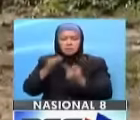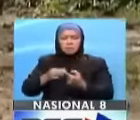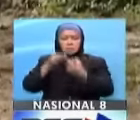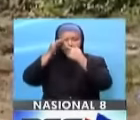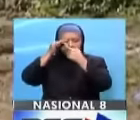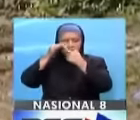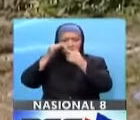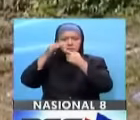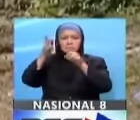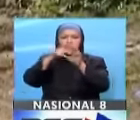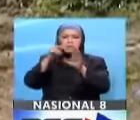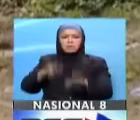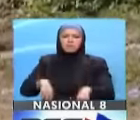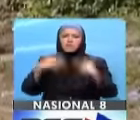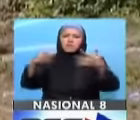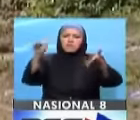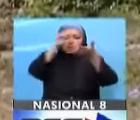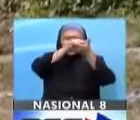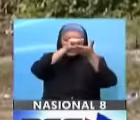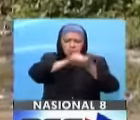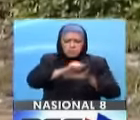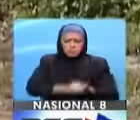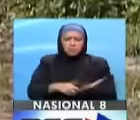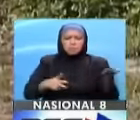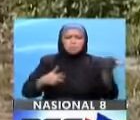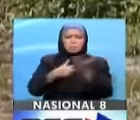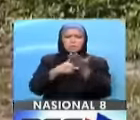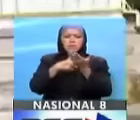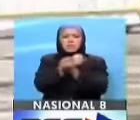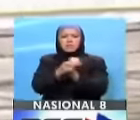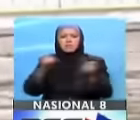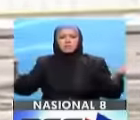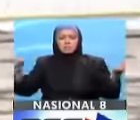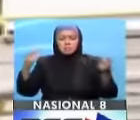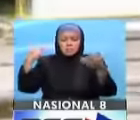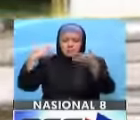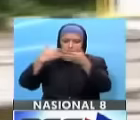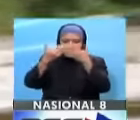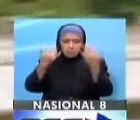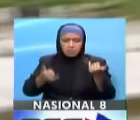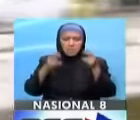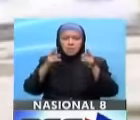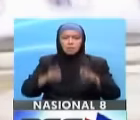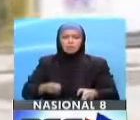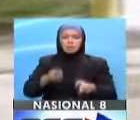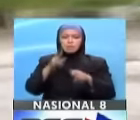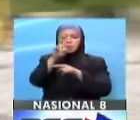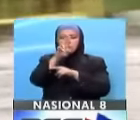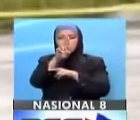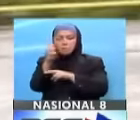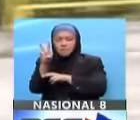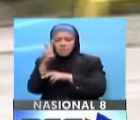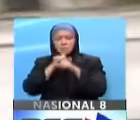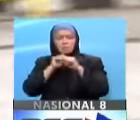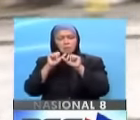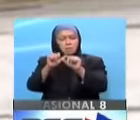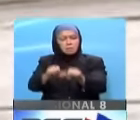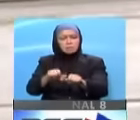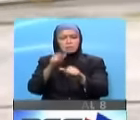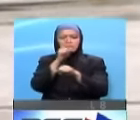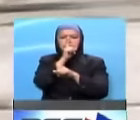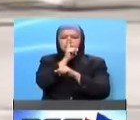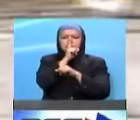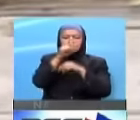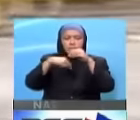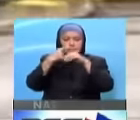tempahan tiket penerbangan dan persediaan lain. Sehingga kini, Human Voyage masih membisu berhubung perkara terbabit kerana